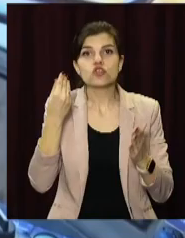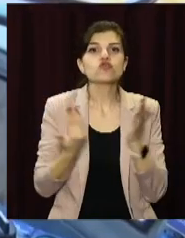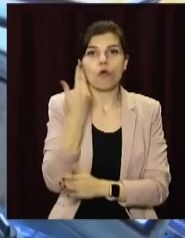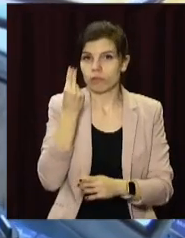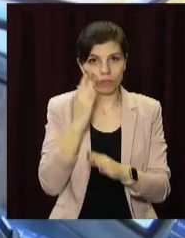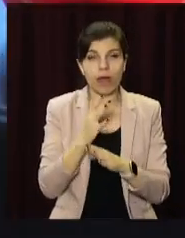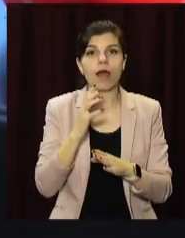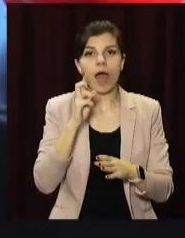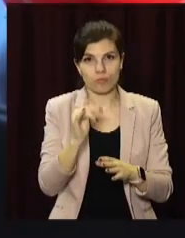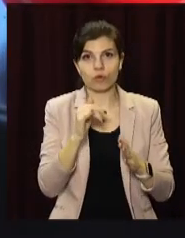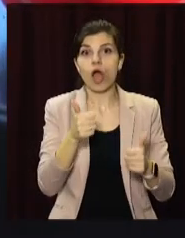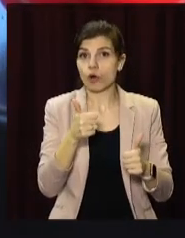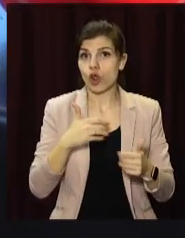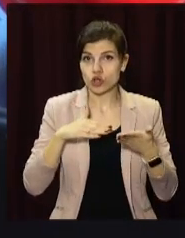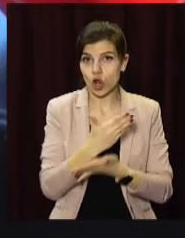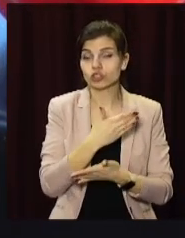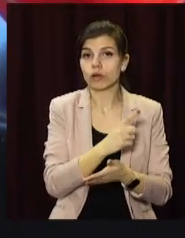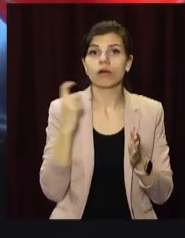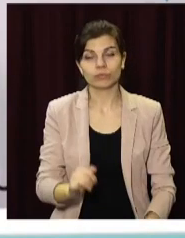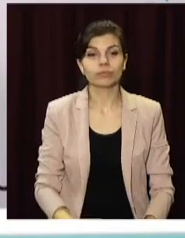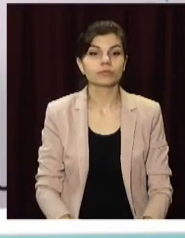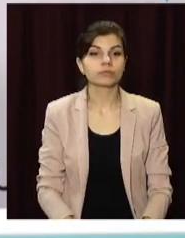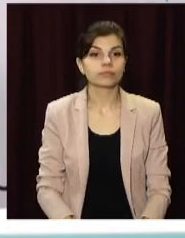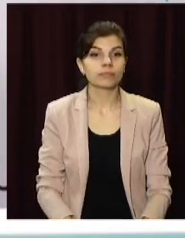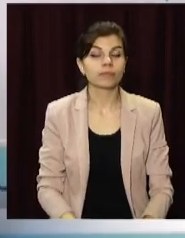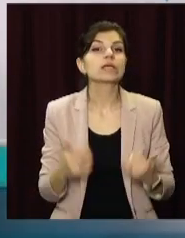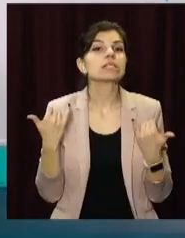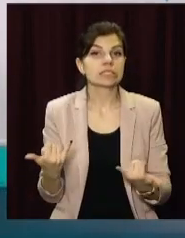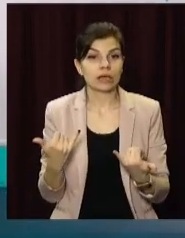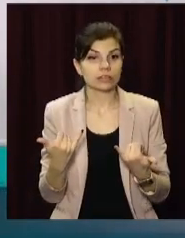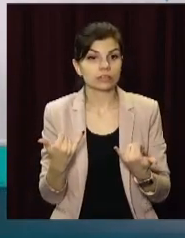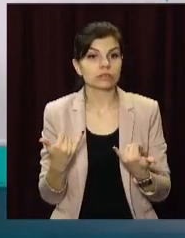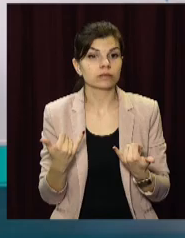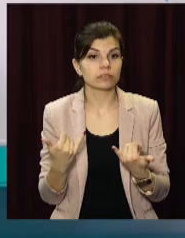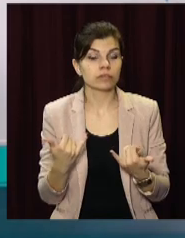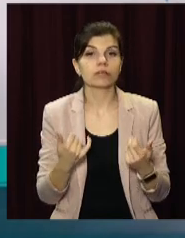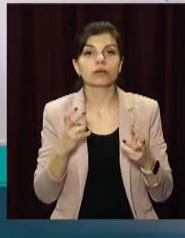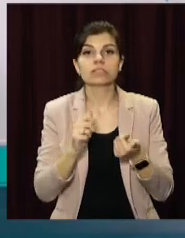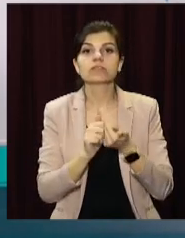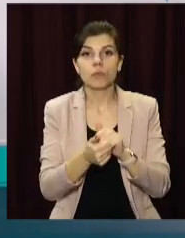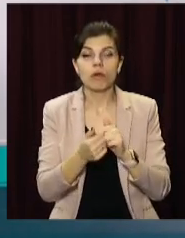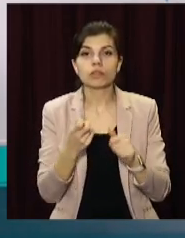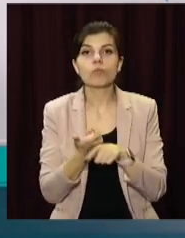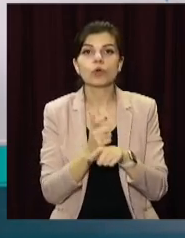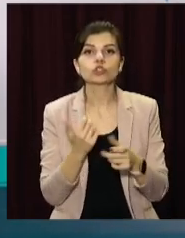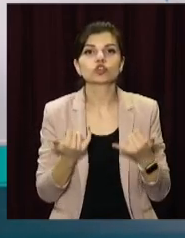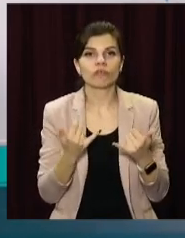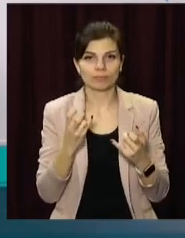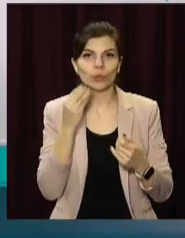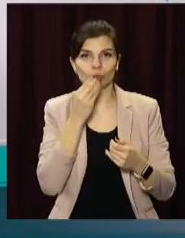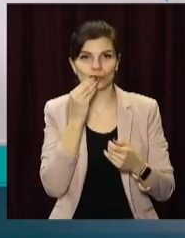транспорт гарної якості, але той, що вже їздив по рейках. Зараз в Лейпцигу проходить заміна на більш сучасні